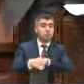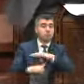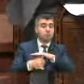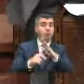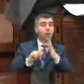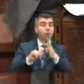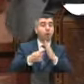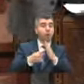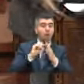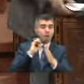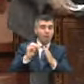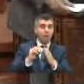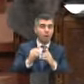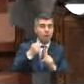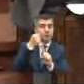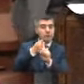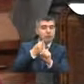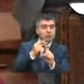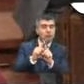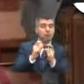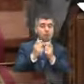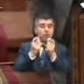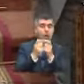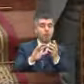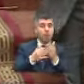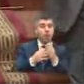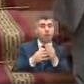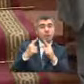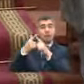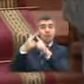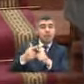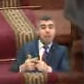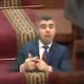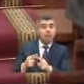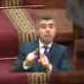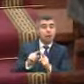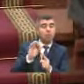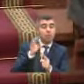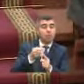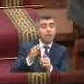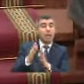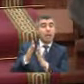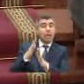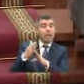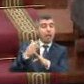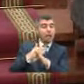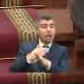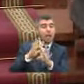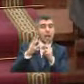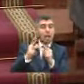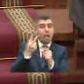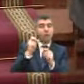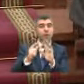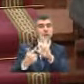وجزء من الانتاج كيقوم به القطاع الخاص. حجم الاستثمارات الضخمه في هذا القطاع، فيتعطيت هذا الرقم ونعاود نعطيه، ما بين